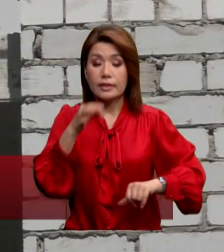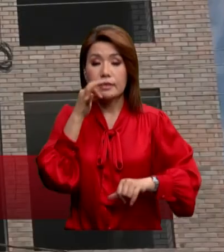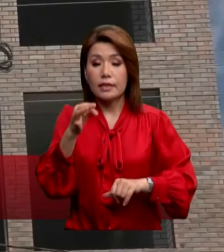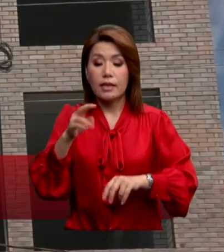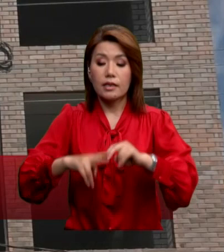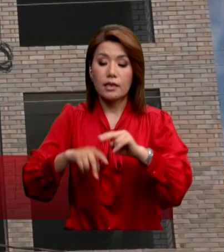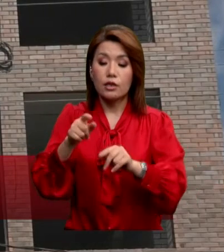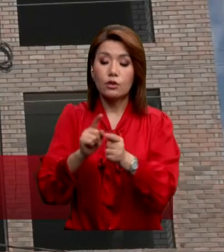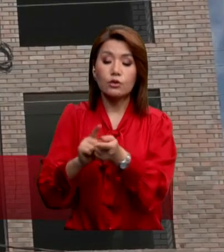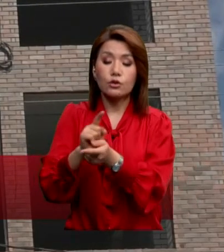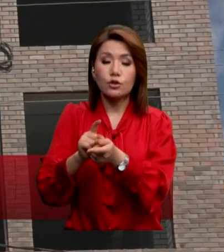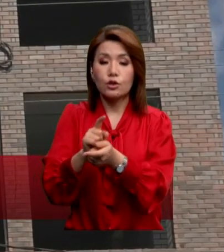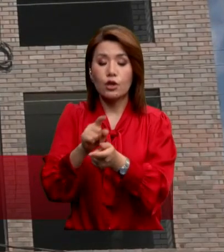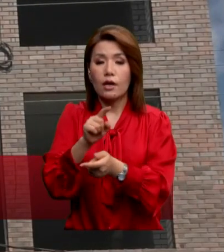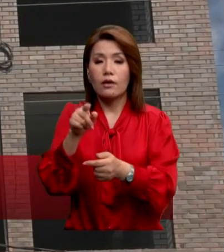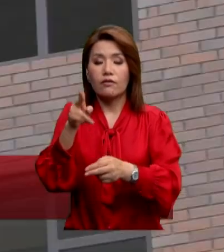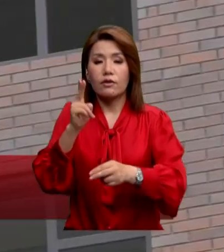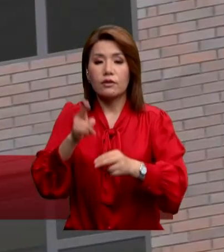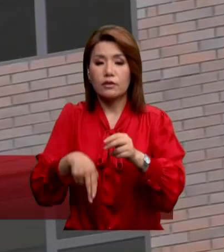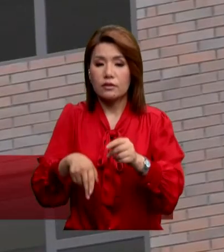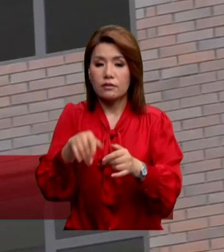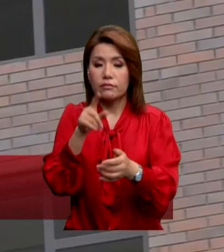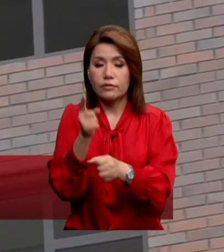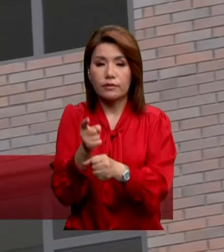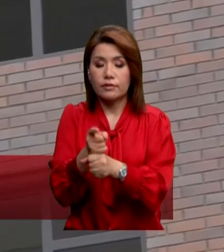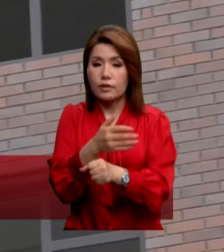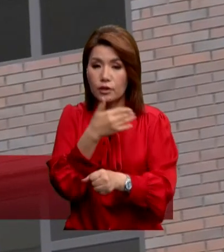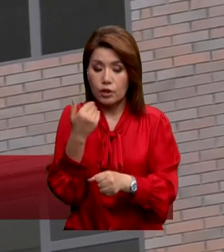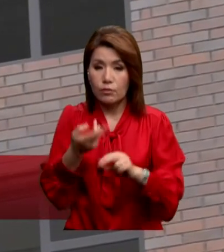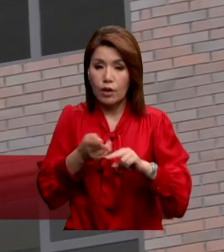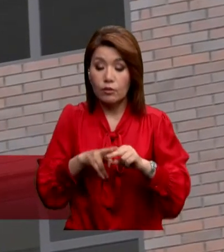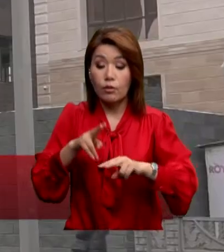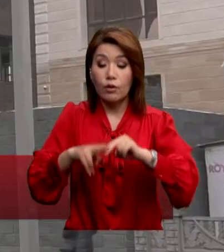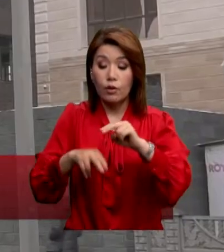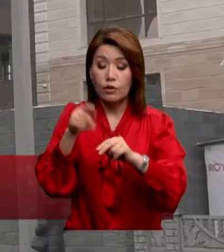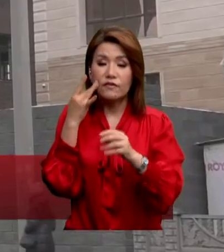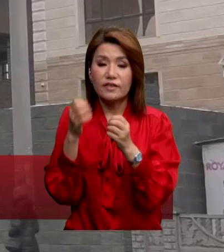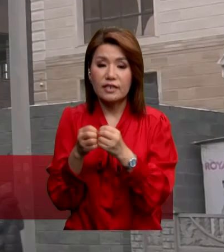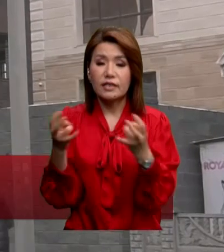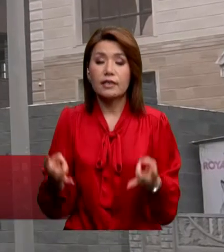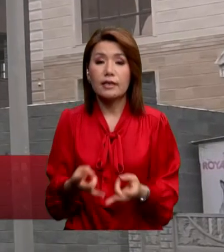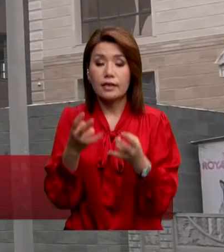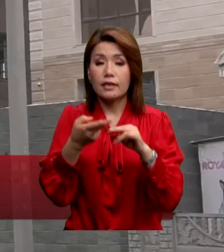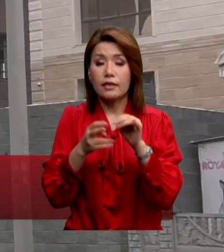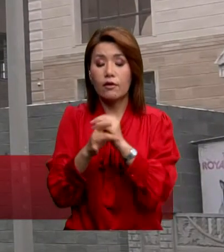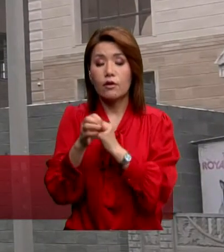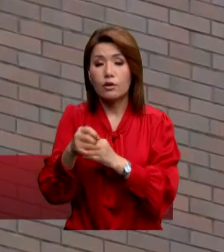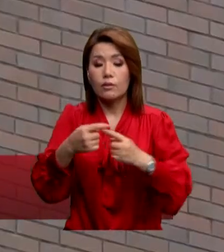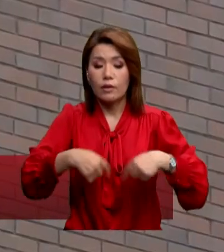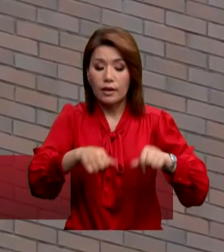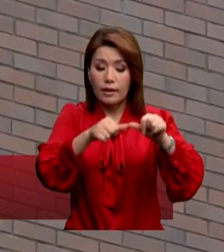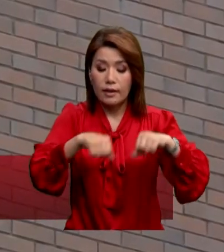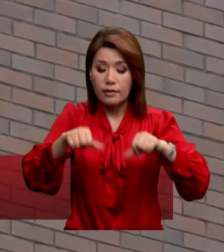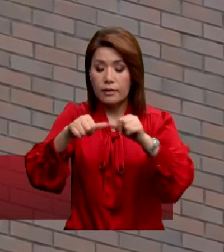құрылысы заңына өзгеріс енгізбей, нүктелі құрылыстарға тыйым жоқ. Сондықтан да құрылыс нысандарын бұрынғыдай көптеген құзырлы органнан құралған